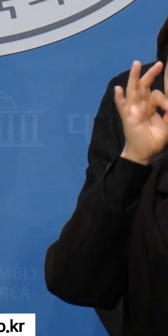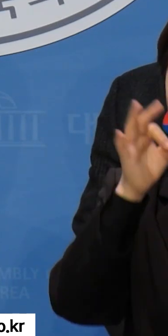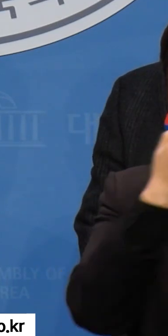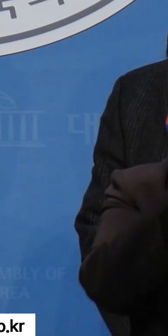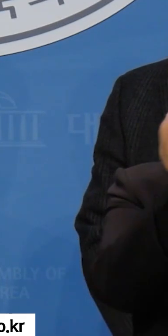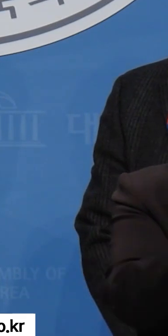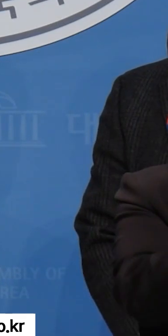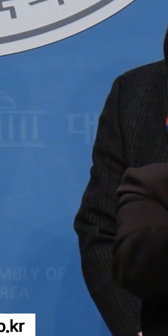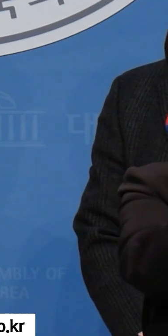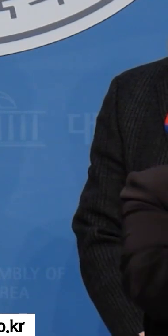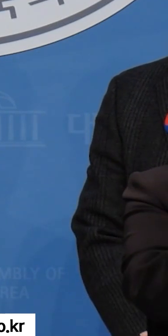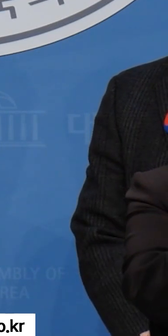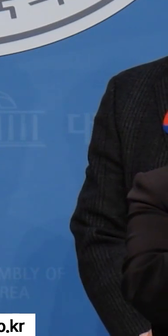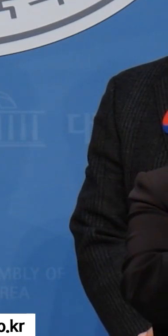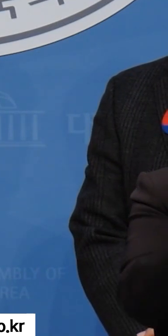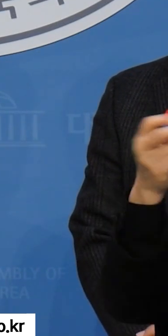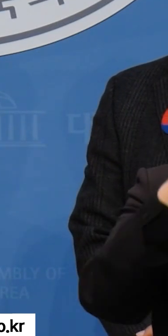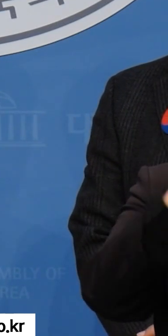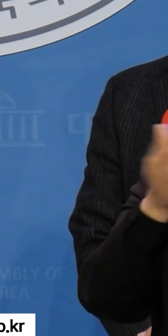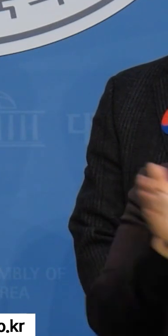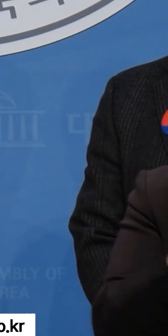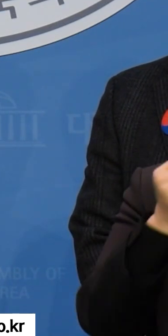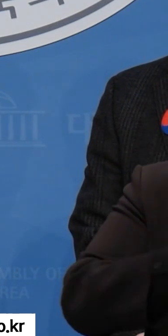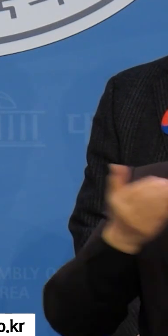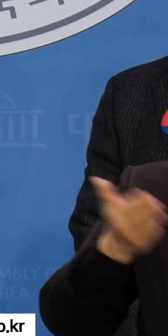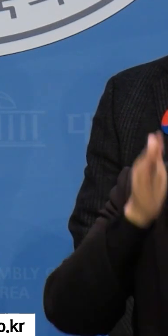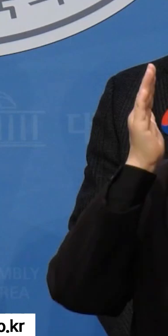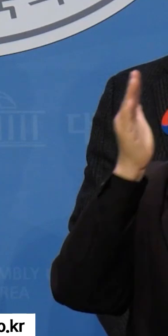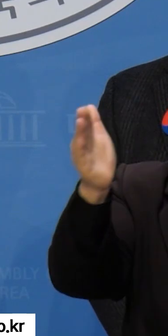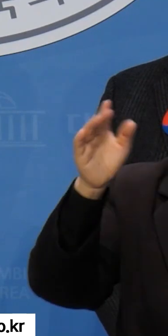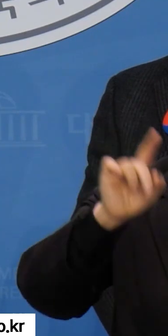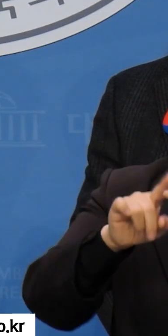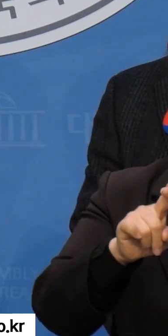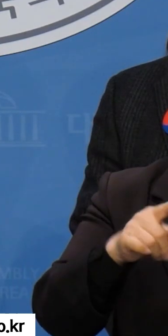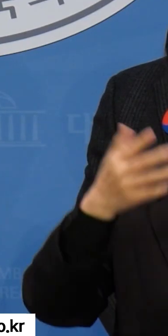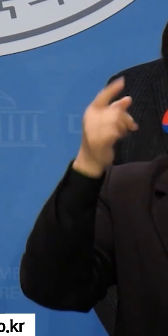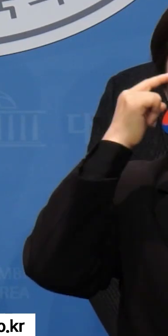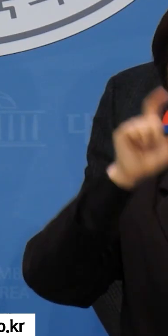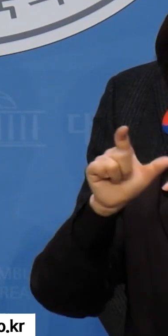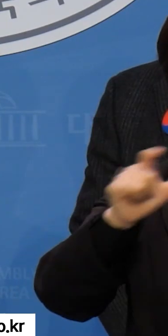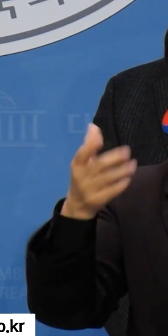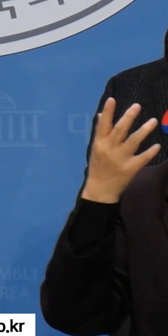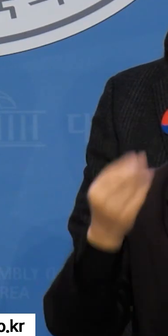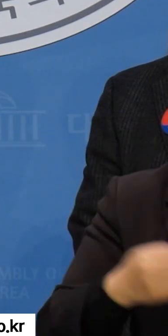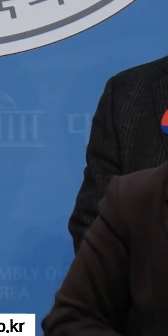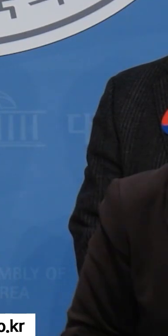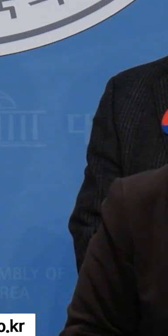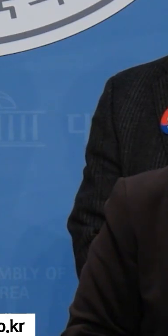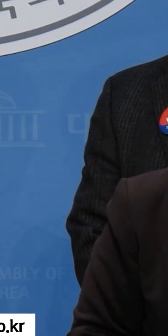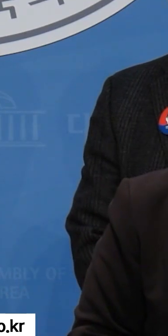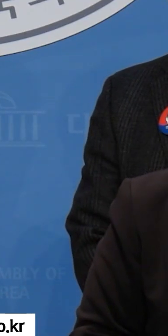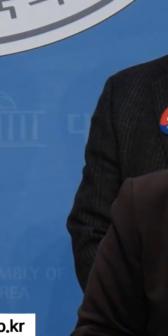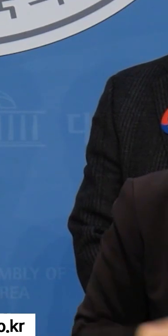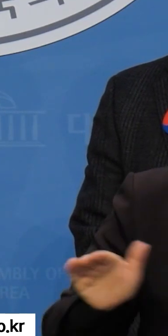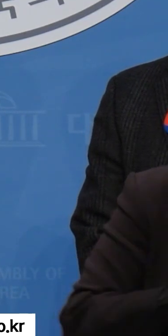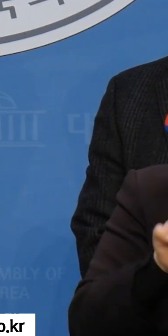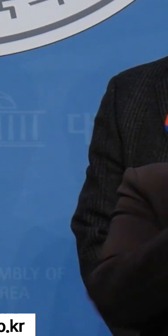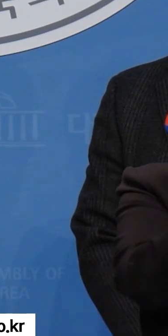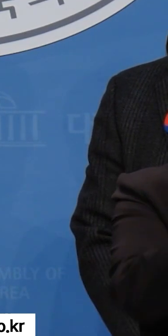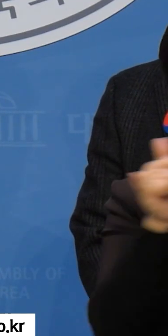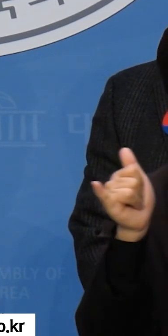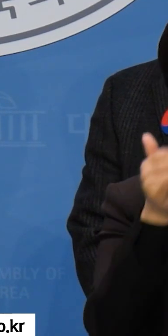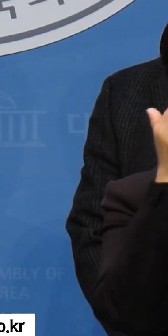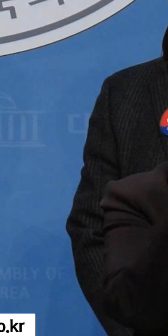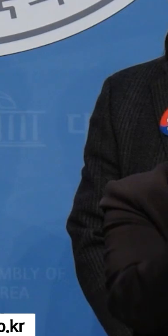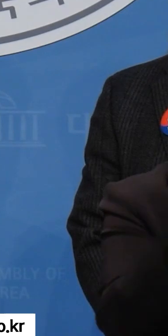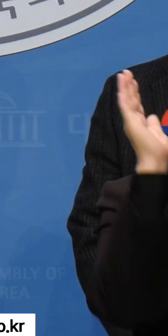민주당이 겪었던 문제점들, 그리고 민주당이 함께 나아가야 될 방향들에 대해서 많은 고민들을 해왔던 것 같습니다. 저희가 시민분들을